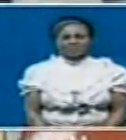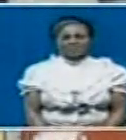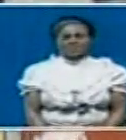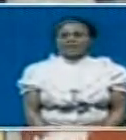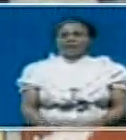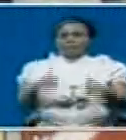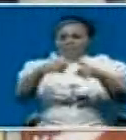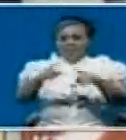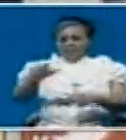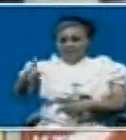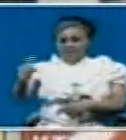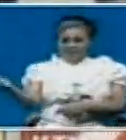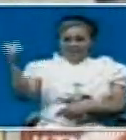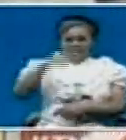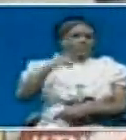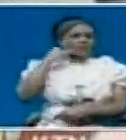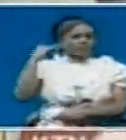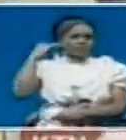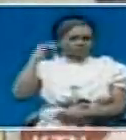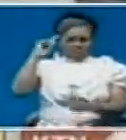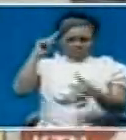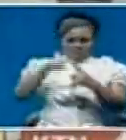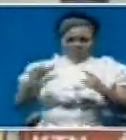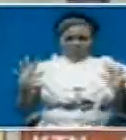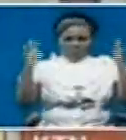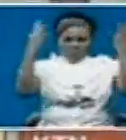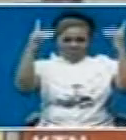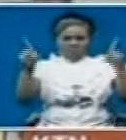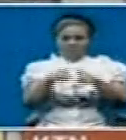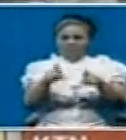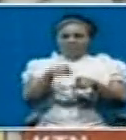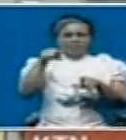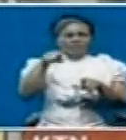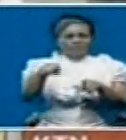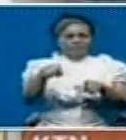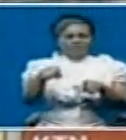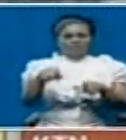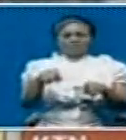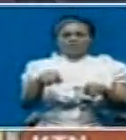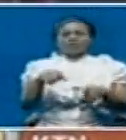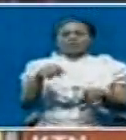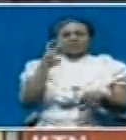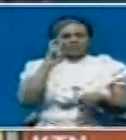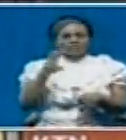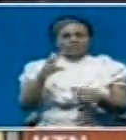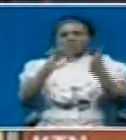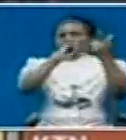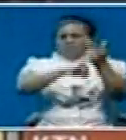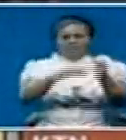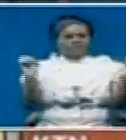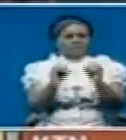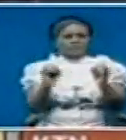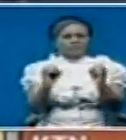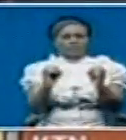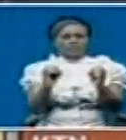Hata hivyo, wengine waliofika Nakuru hususan kwa shamra shamra kando na michuano ya raga hawakustahili harusi. Imeanza